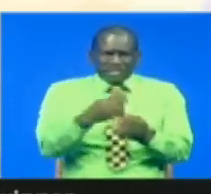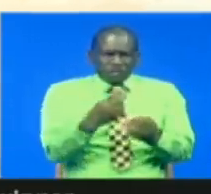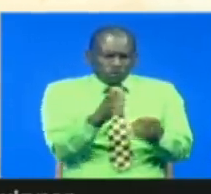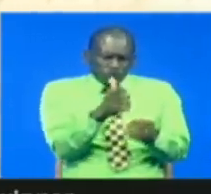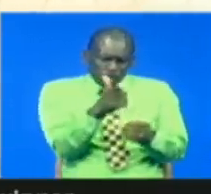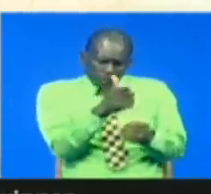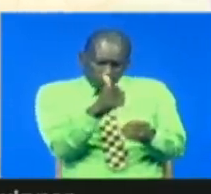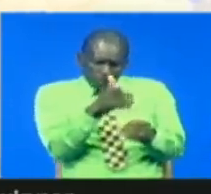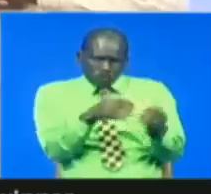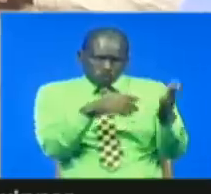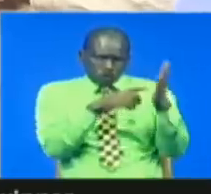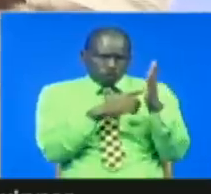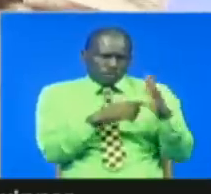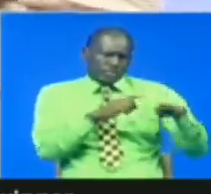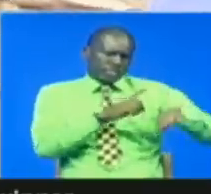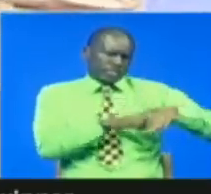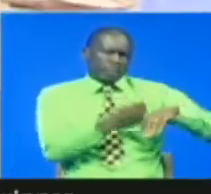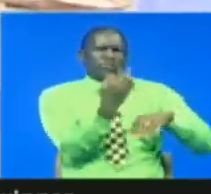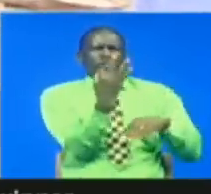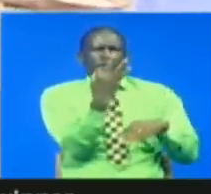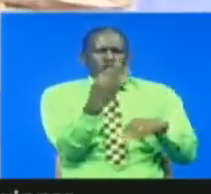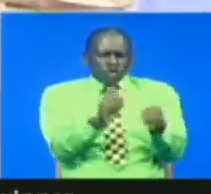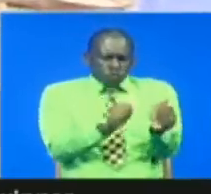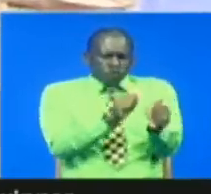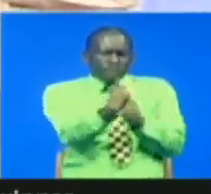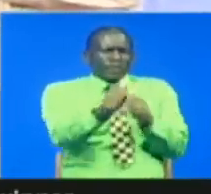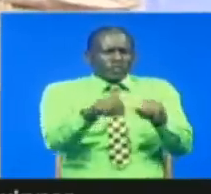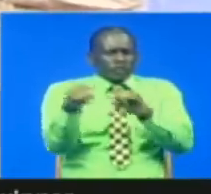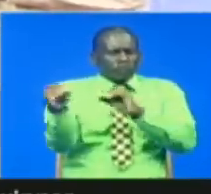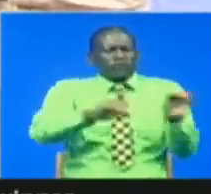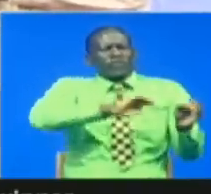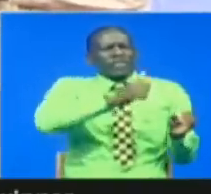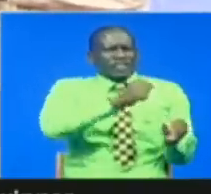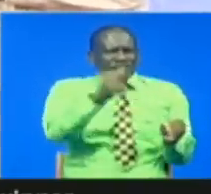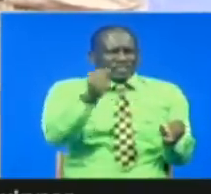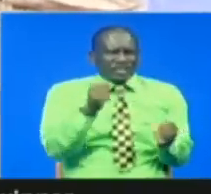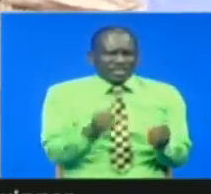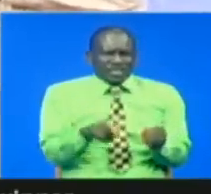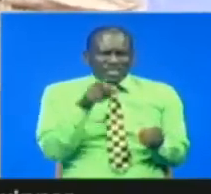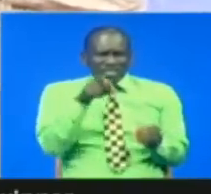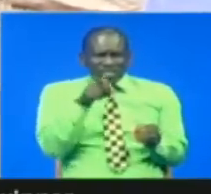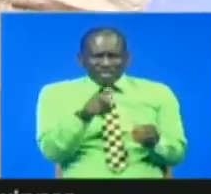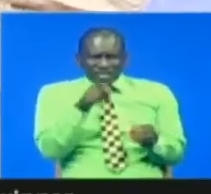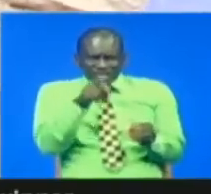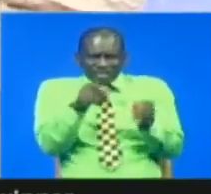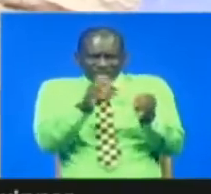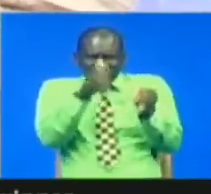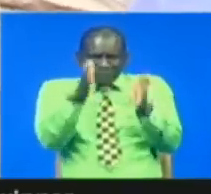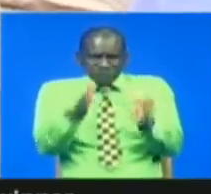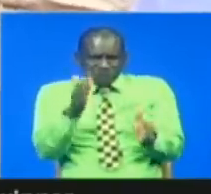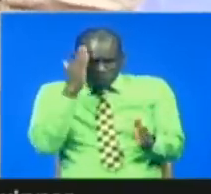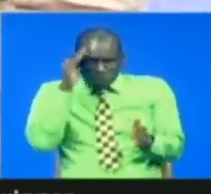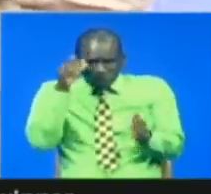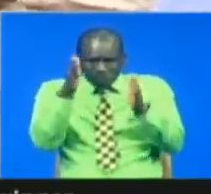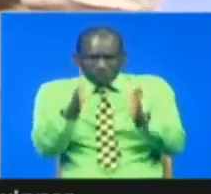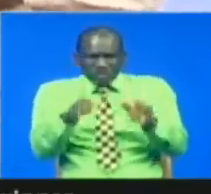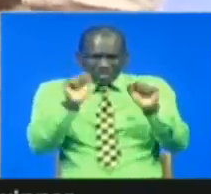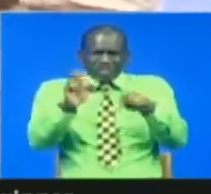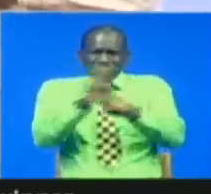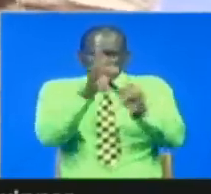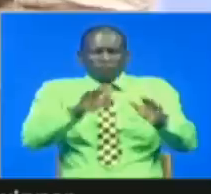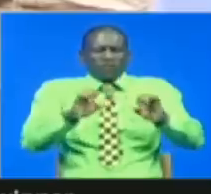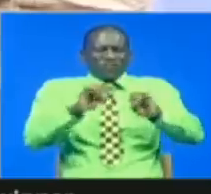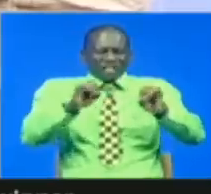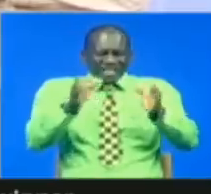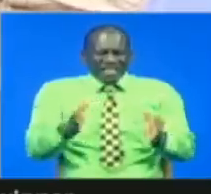inaonyesha saa 9 hapo na ulikuwa unapita ukielekea upande huu. Hapa hata huyu ni mtu unamjua? Huyu namjua, ni supervisor wa cleaners